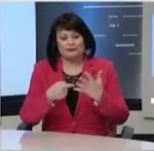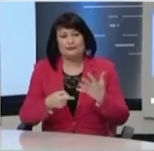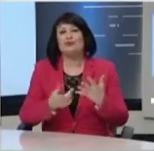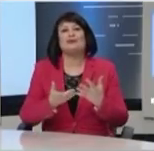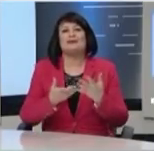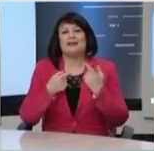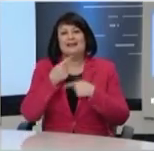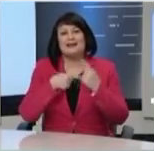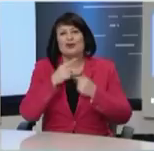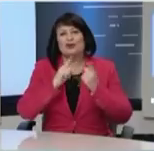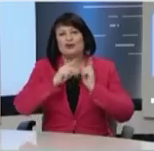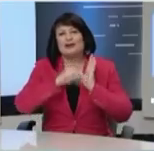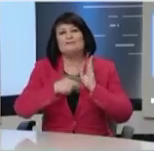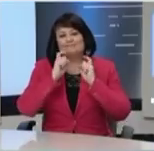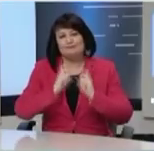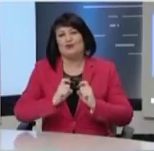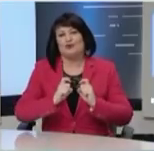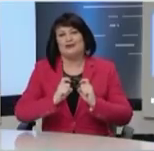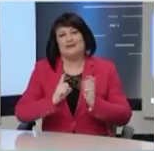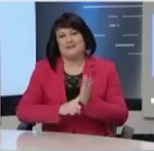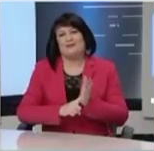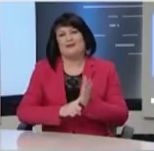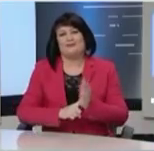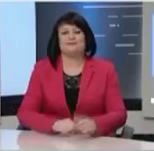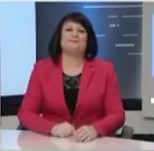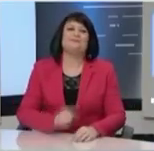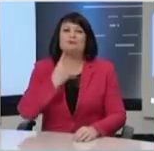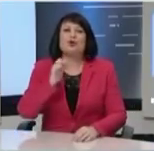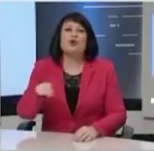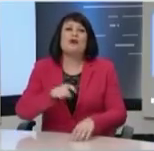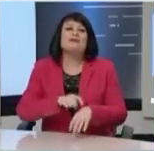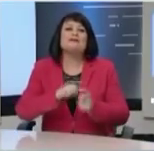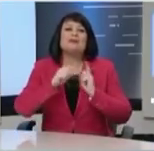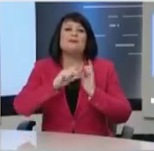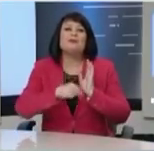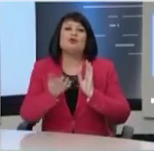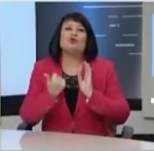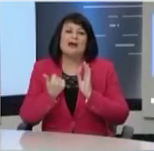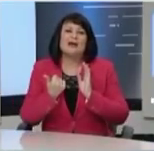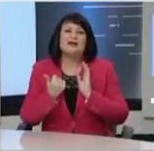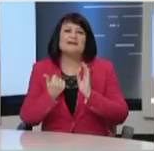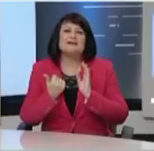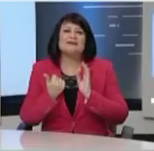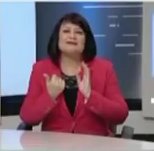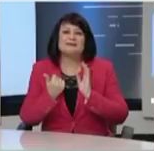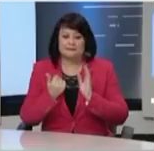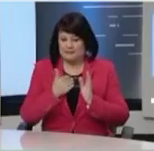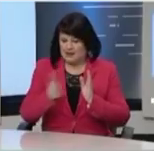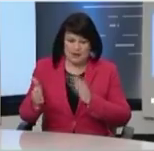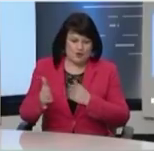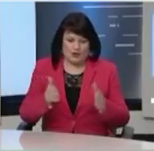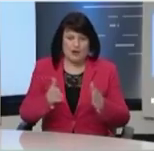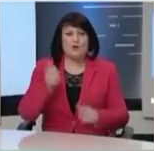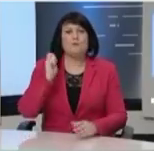άλοθη του μνημονιακού καταναγκασμού. Διότι τώρα, χωρίς το μνημόνιο, οι διαχωριστικές γραμμές ανάμεσα στις